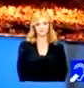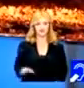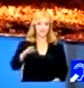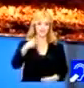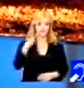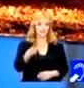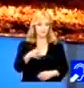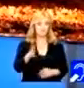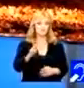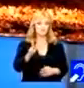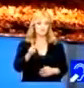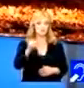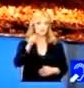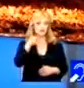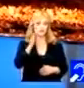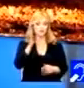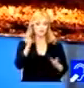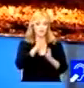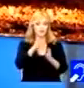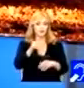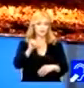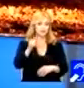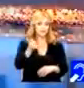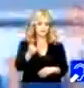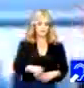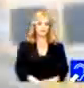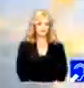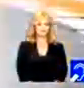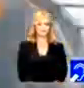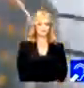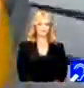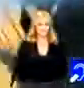Haideți să vedem acum și ce vreme ne așteaptă în acest weekend.